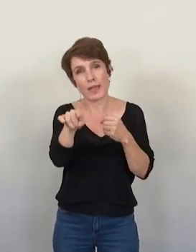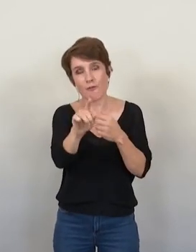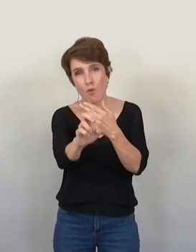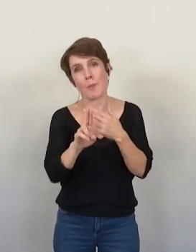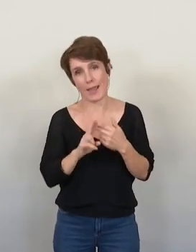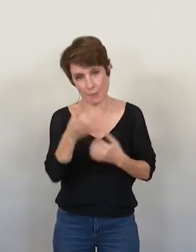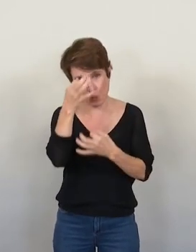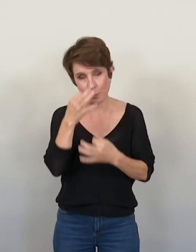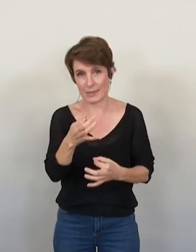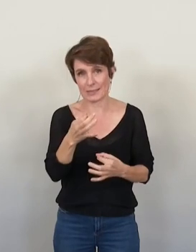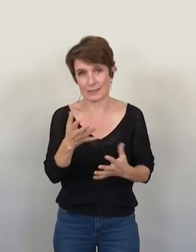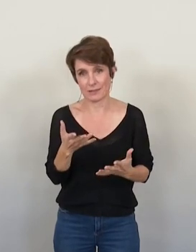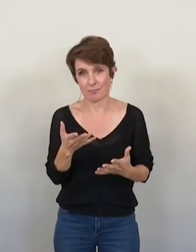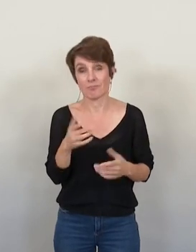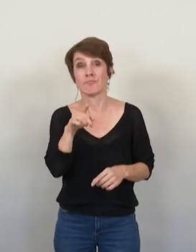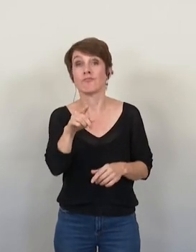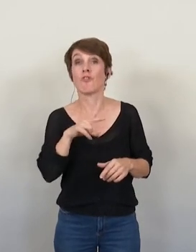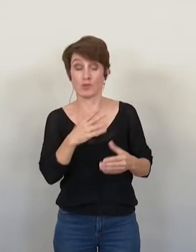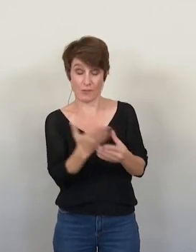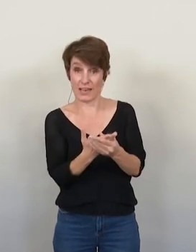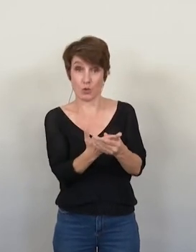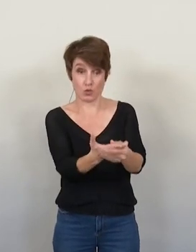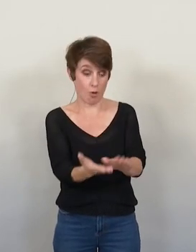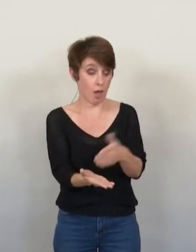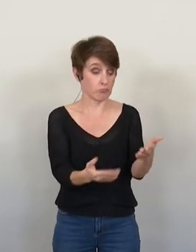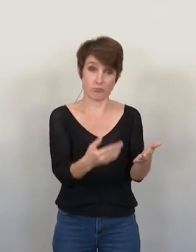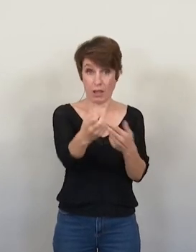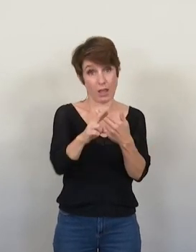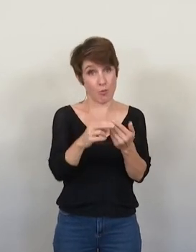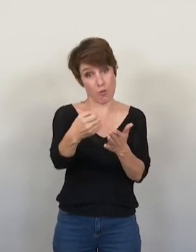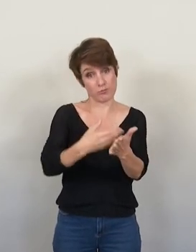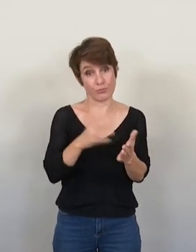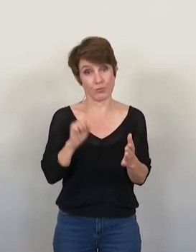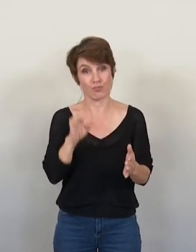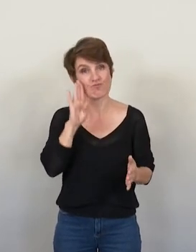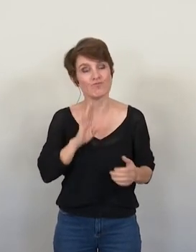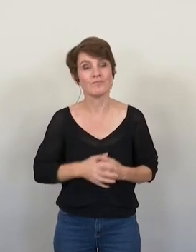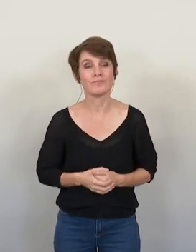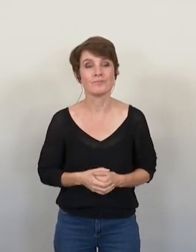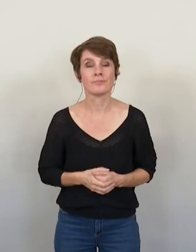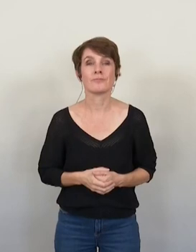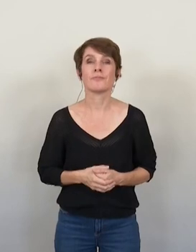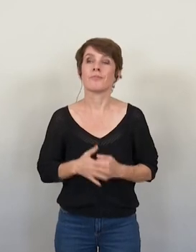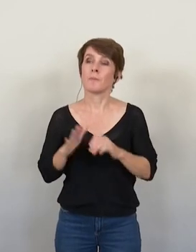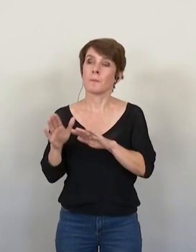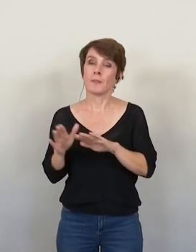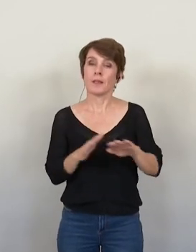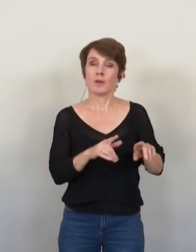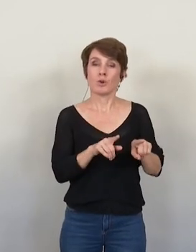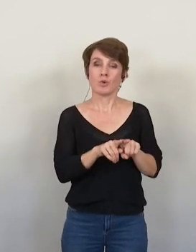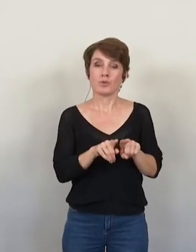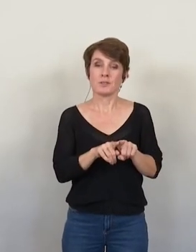précises elles sont sous votre main vous pouvez vous pouvez y répondre et puis il y a effectivement il a été fait